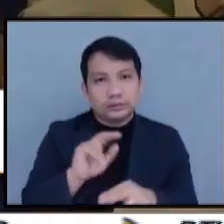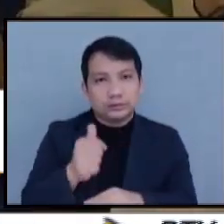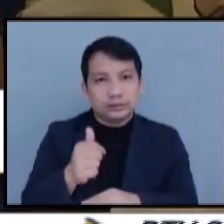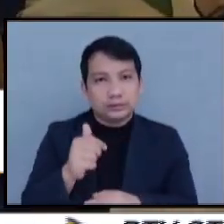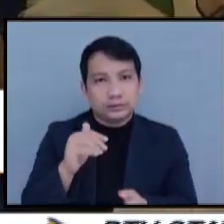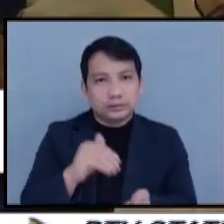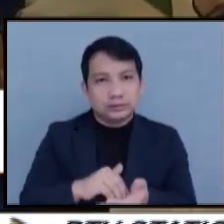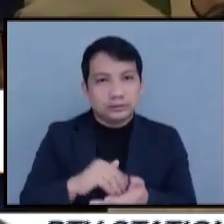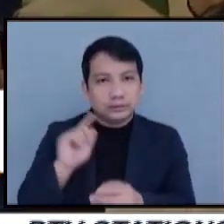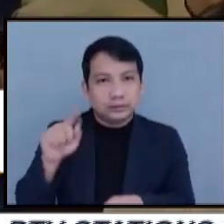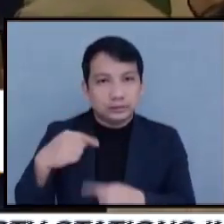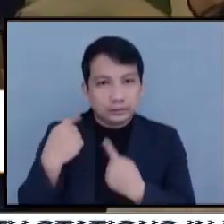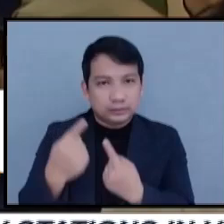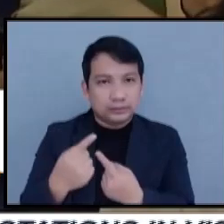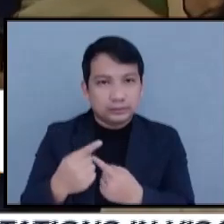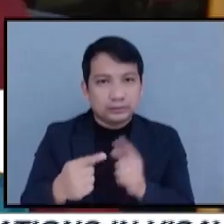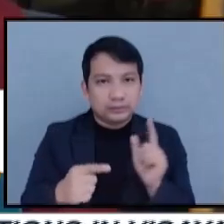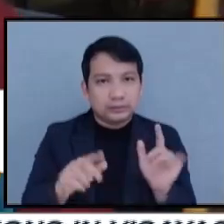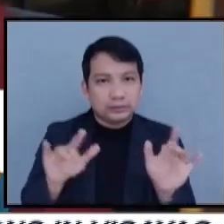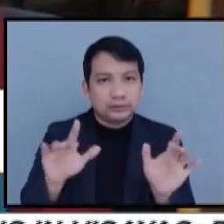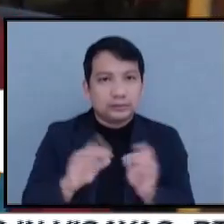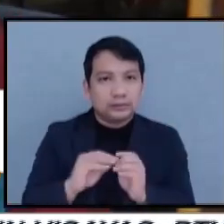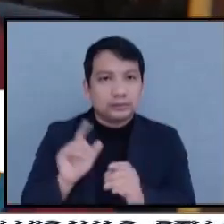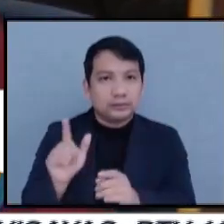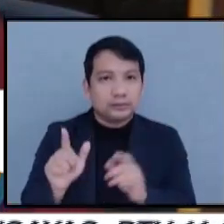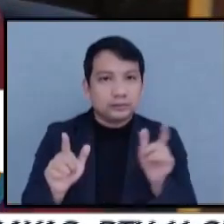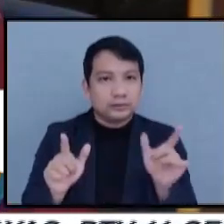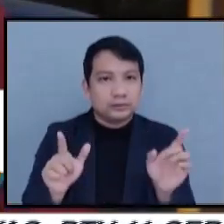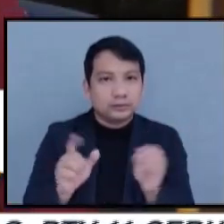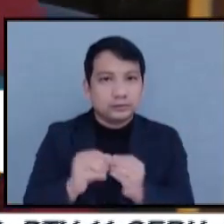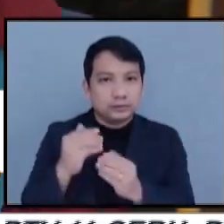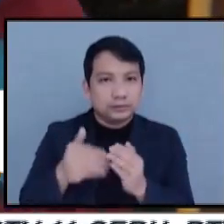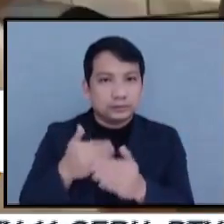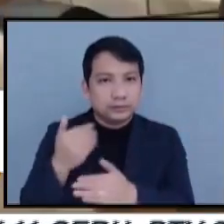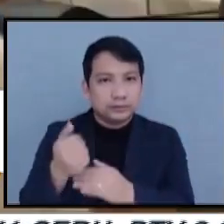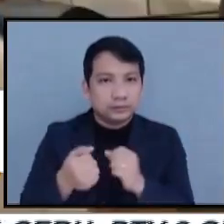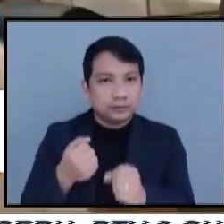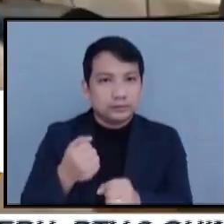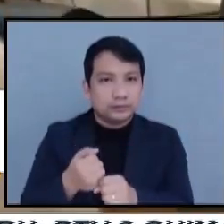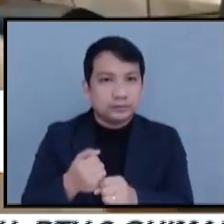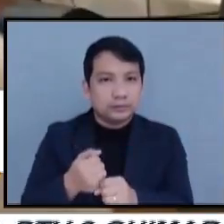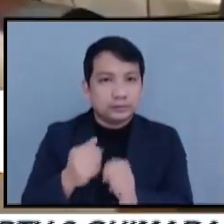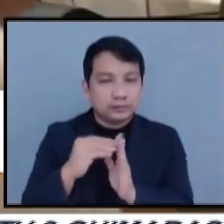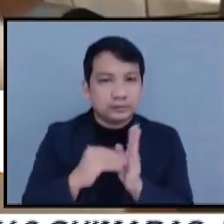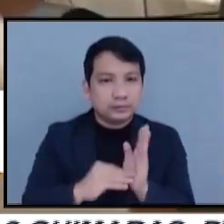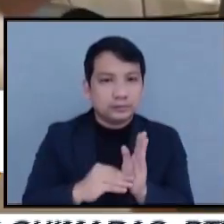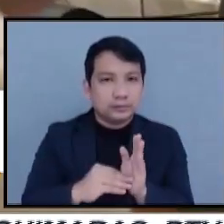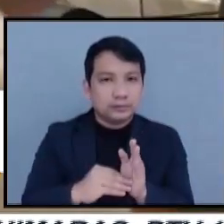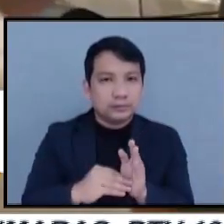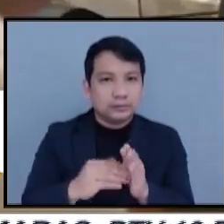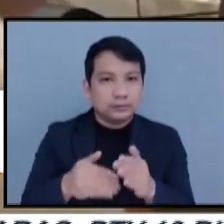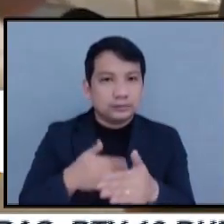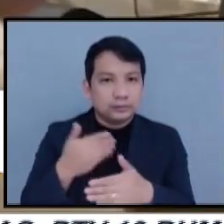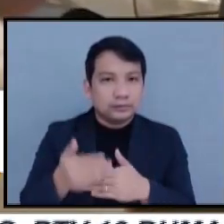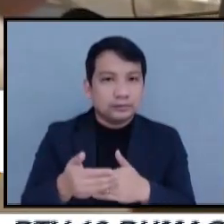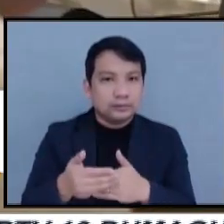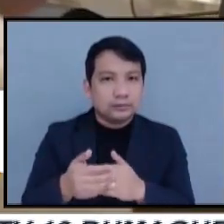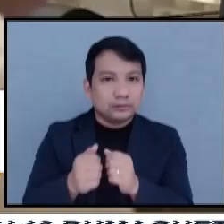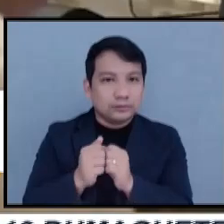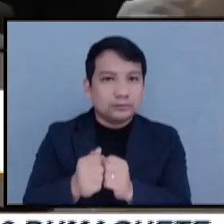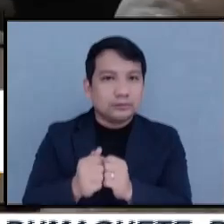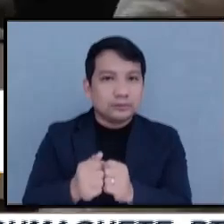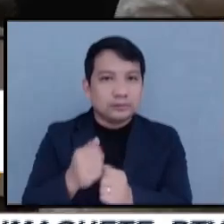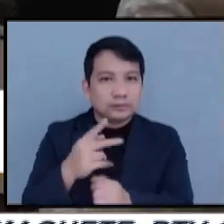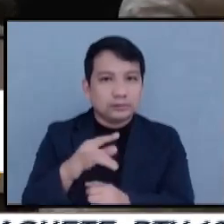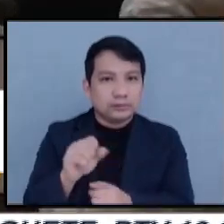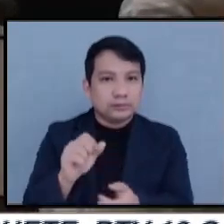school year 2025 to 2026 at sa mga susunod pang taong panuruan. Nagbigay daan dito ang kabalikat sa pagtuturo act na pinirmahan